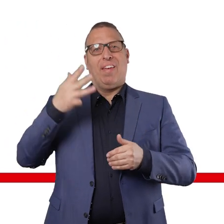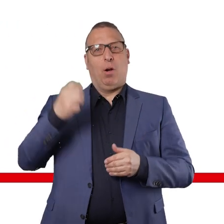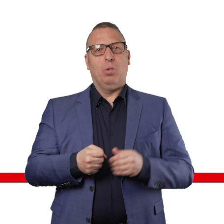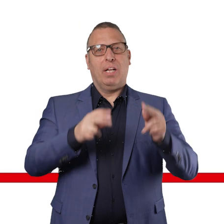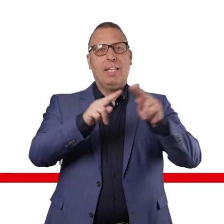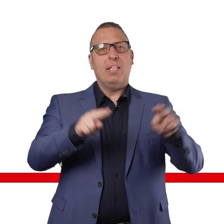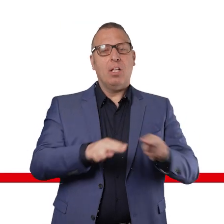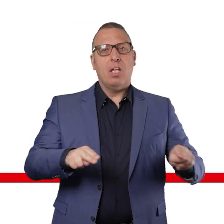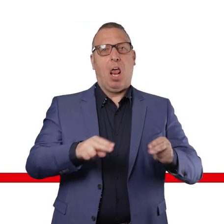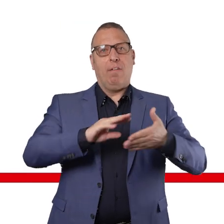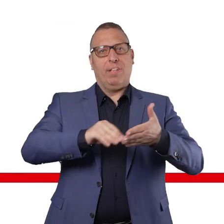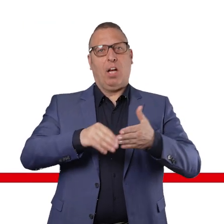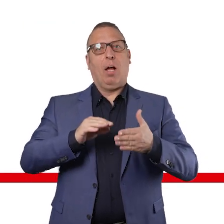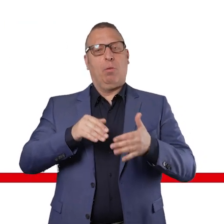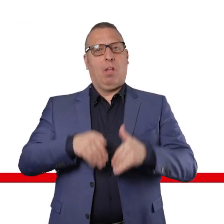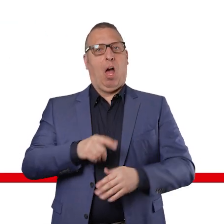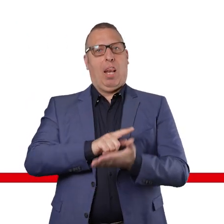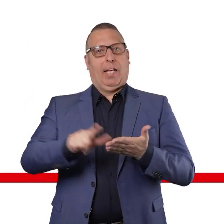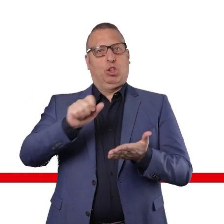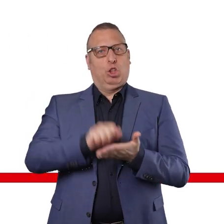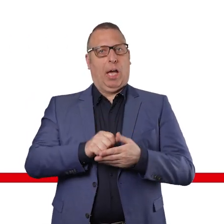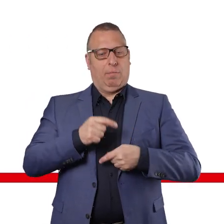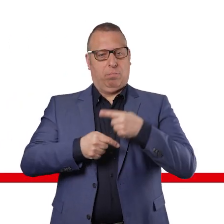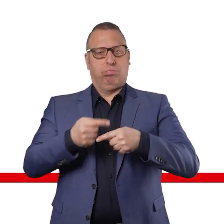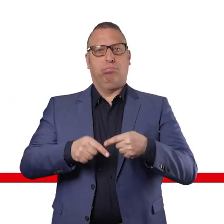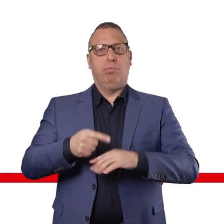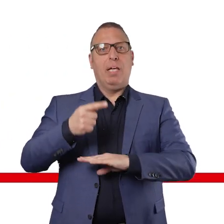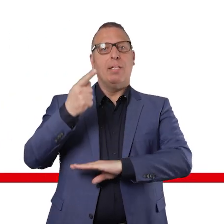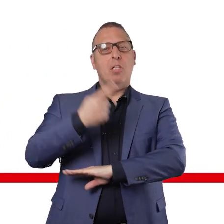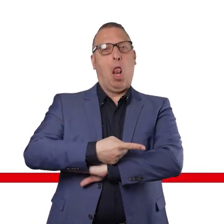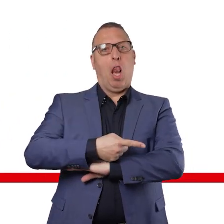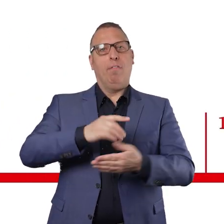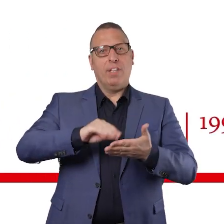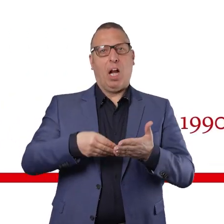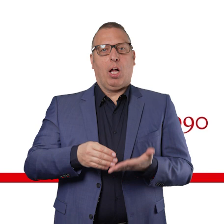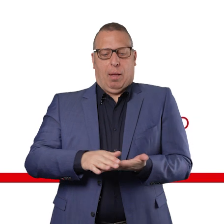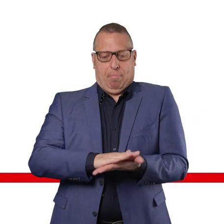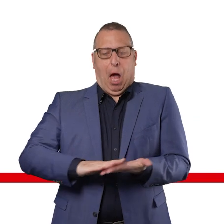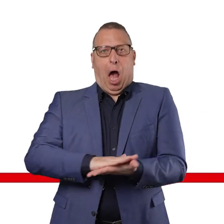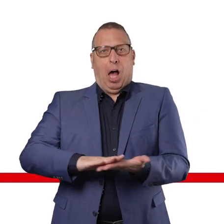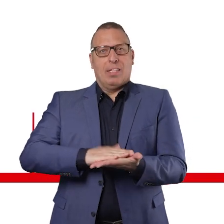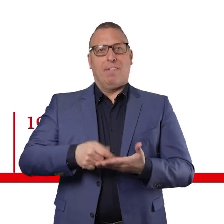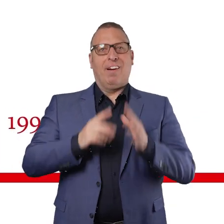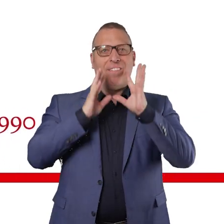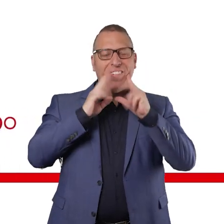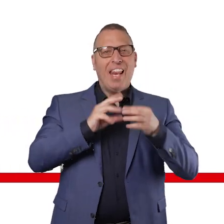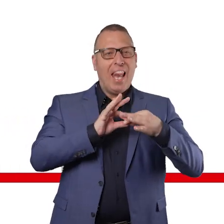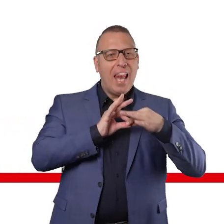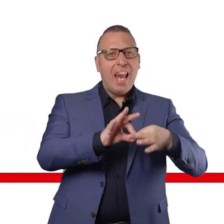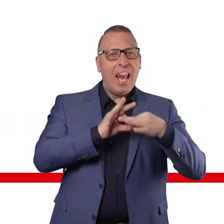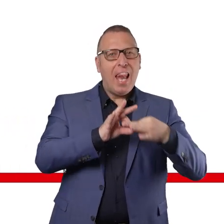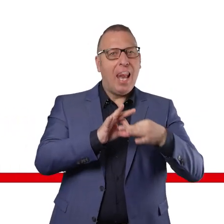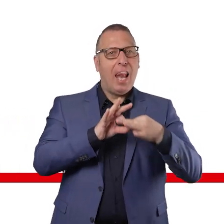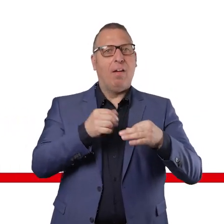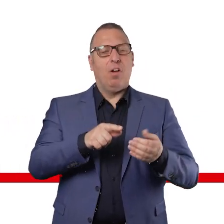400 internationale Verträge in Liechtenstein zur Anwendung. Der Zollvertrag war der Grundstein für die vielfältigen engen